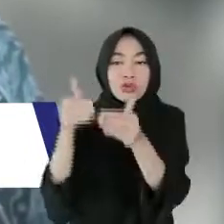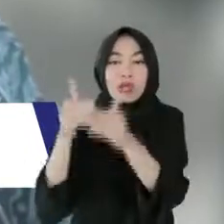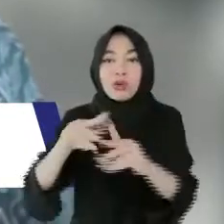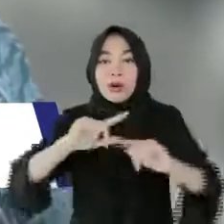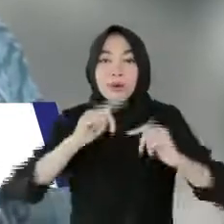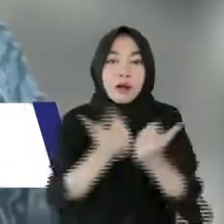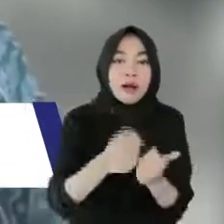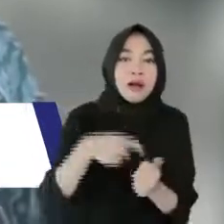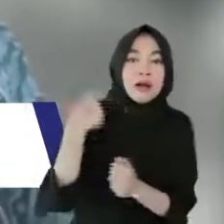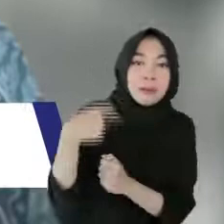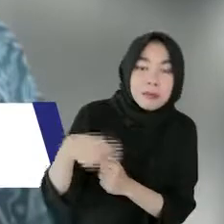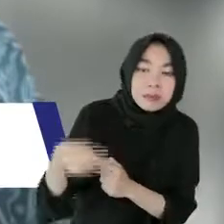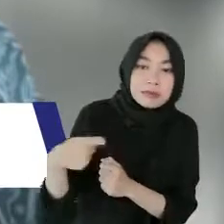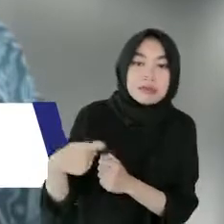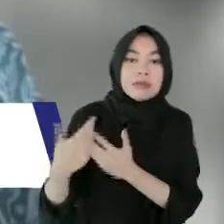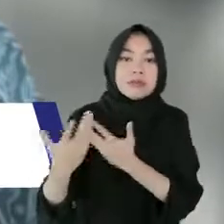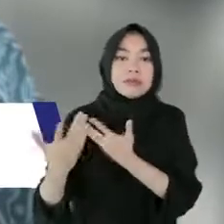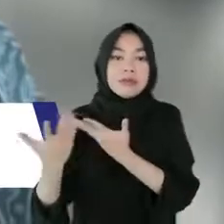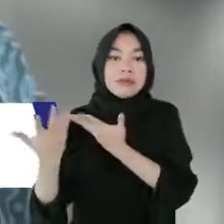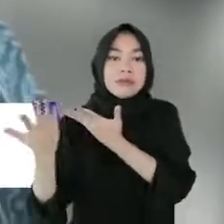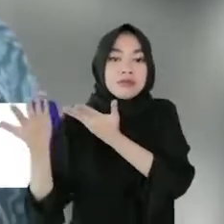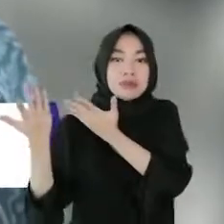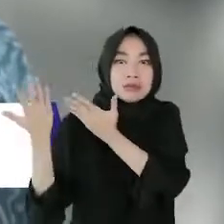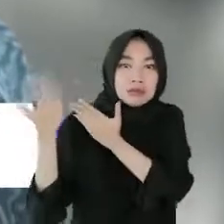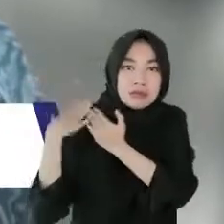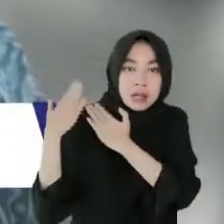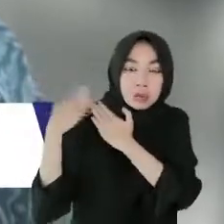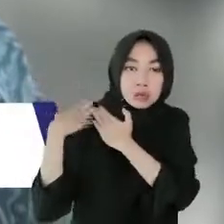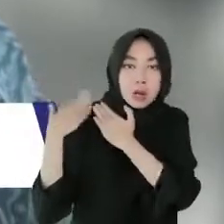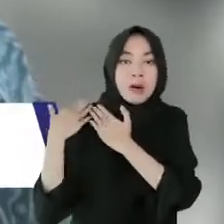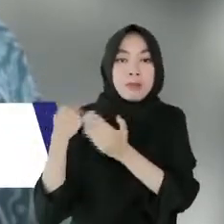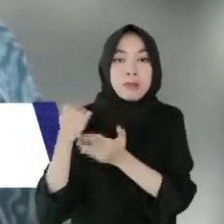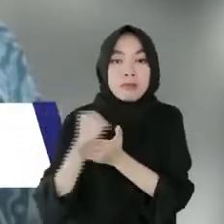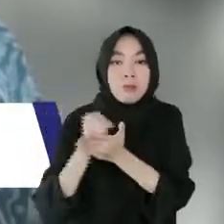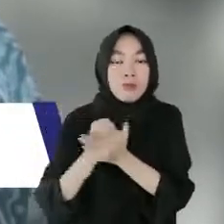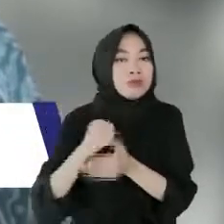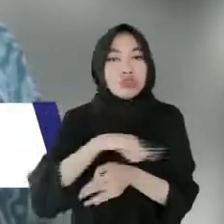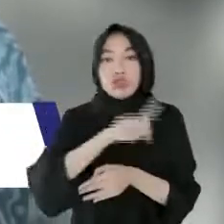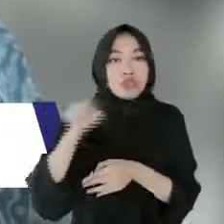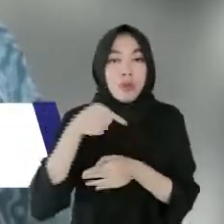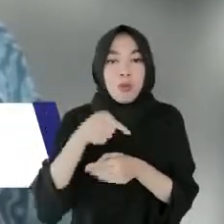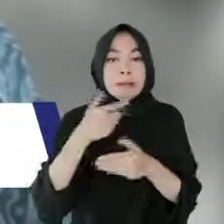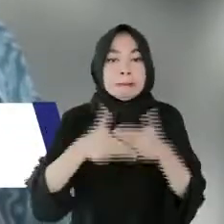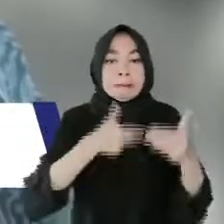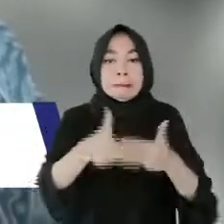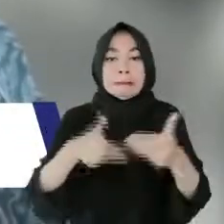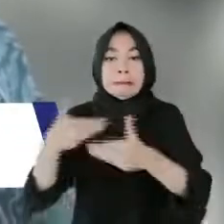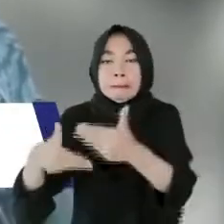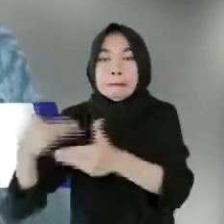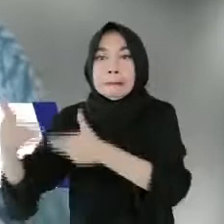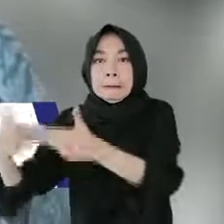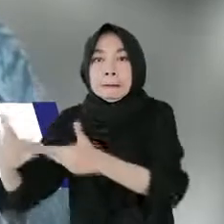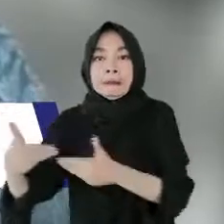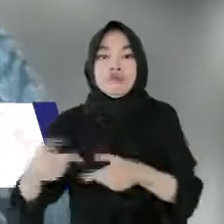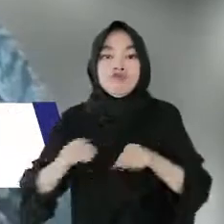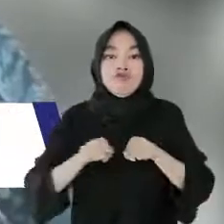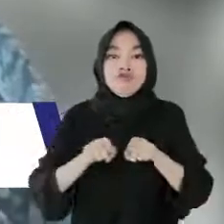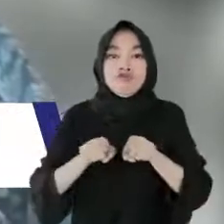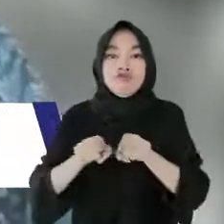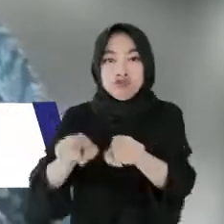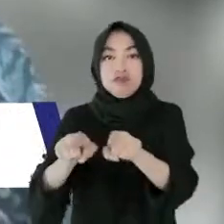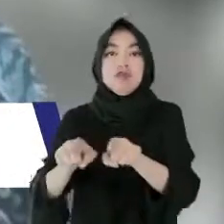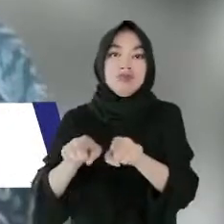penanggungjawab yang sudah ditraining sesuai dengan tupoksinya masing-masing itu berjalan dengan baik